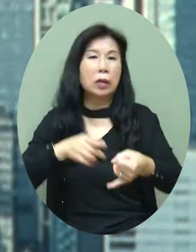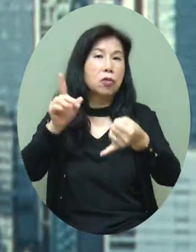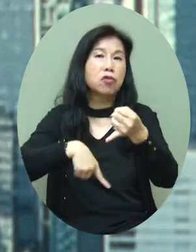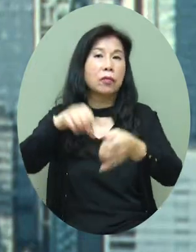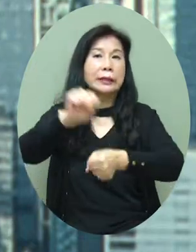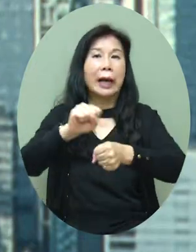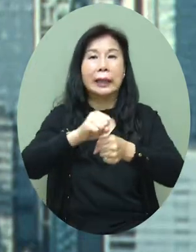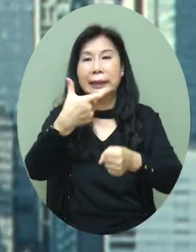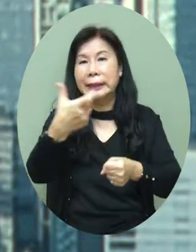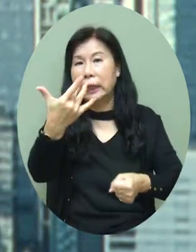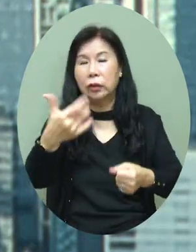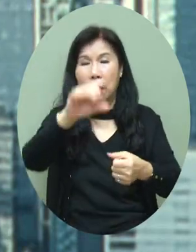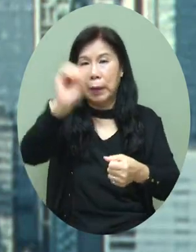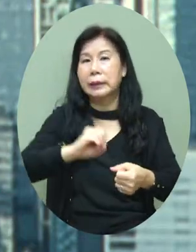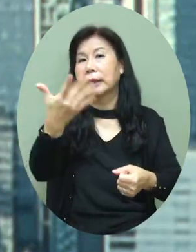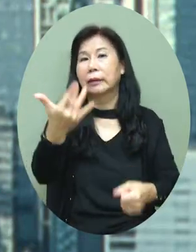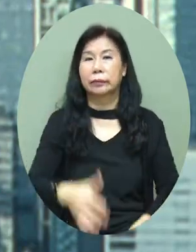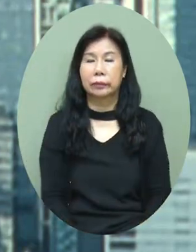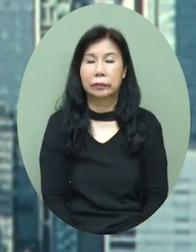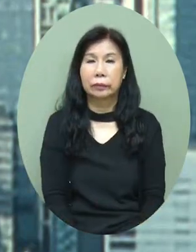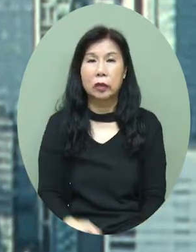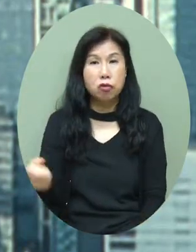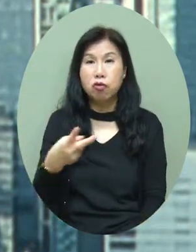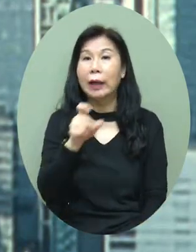結果啦。 好，下一位。